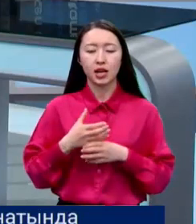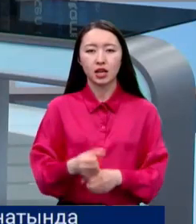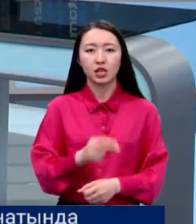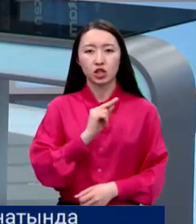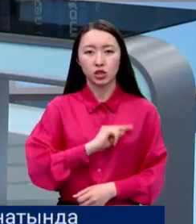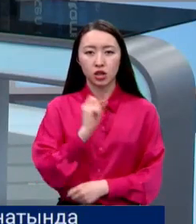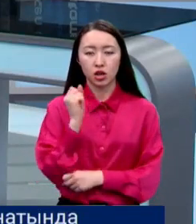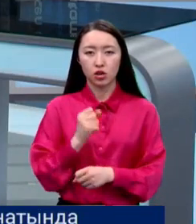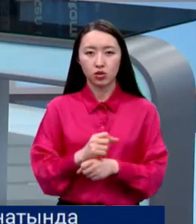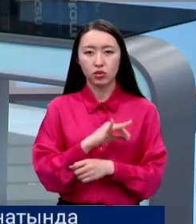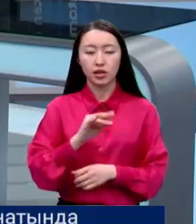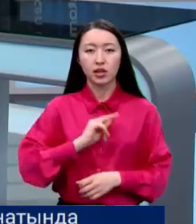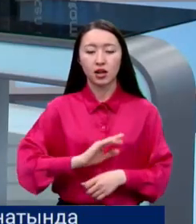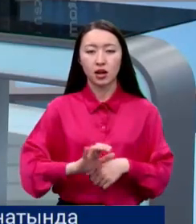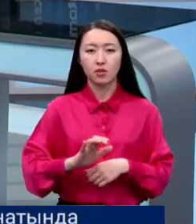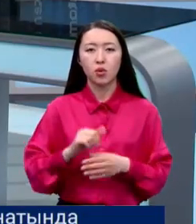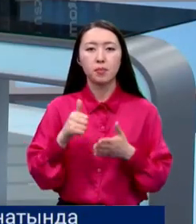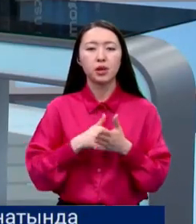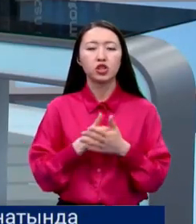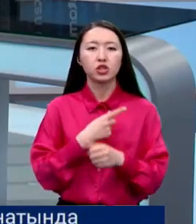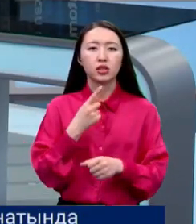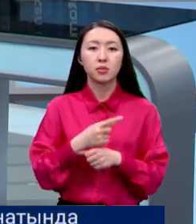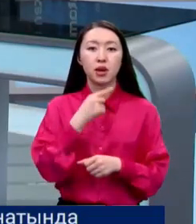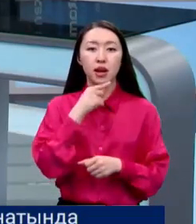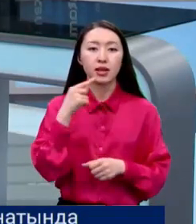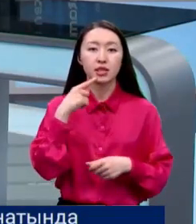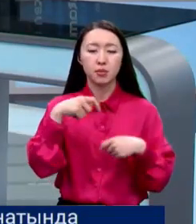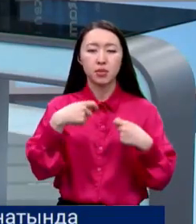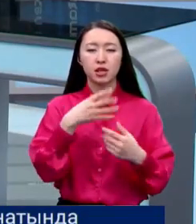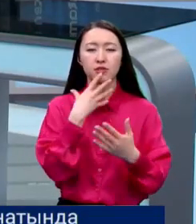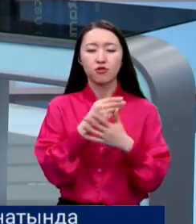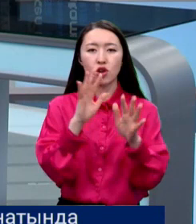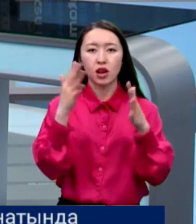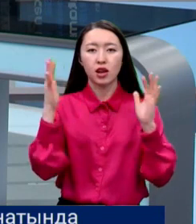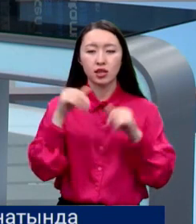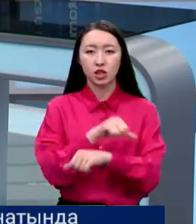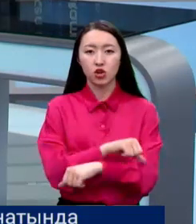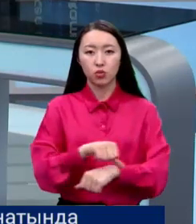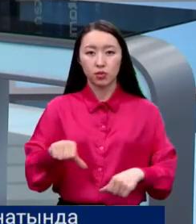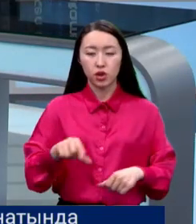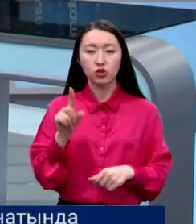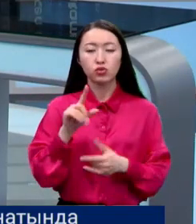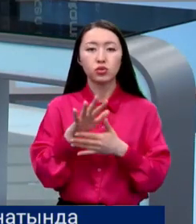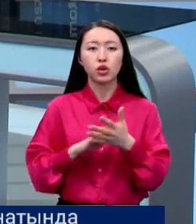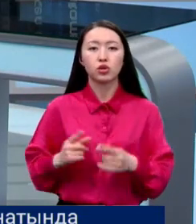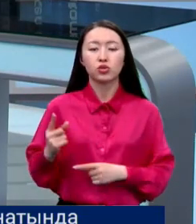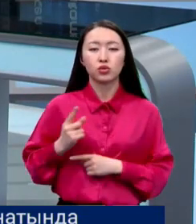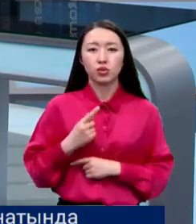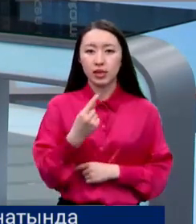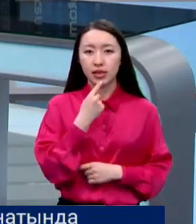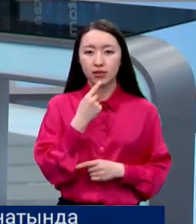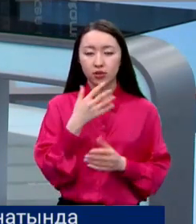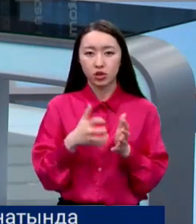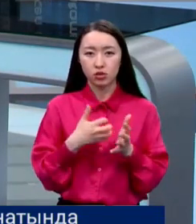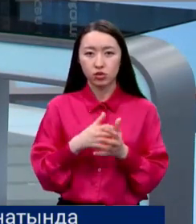сотрудников и объемы работ. Причина в запрете России продавать свой лес за рубеж. Что ждет отрасль в связи с дефицитом сырья и